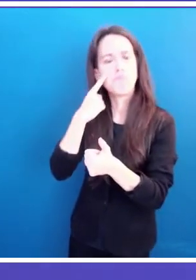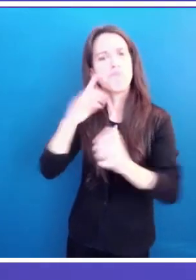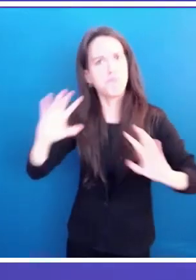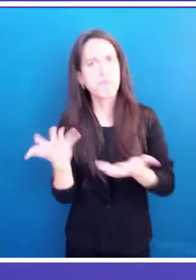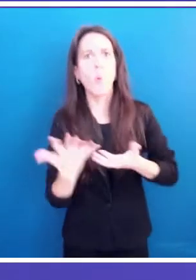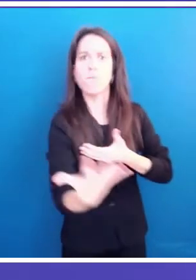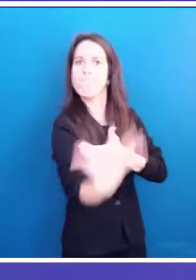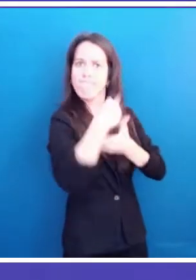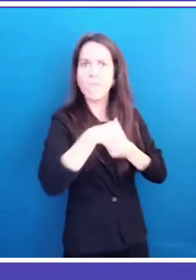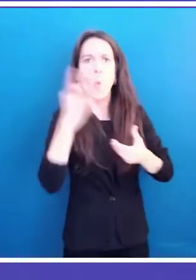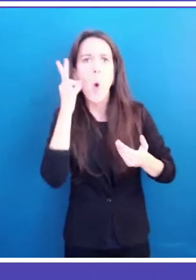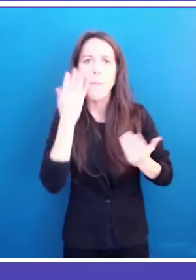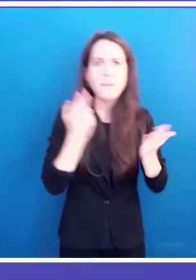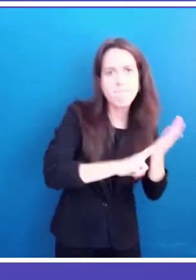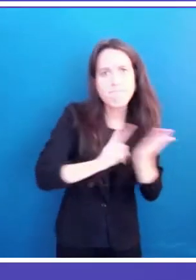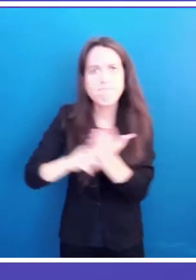التي بالفعل